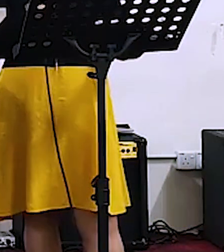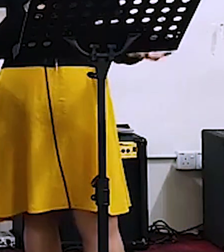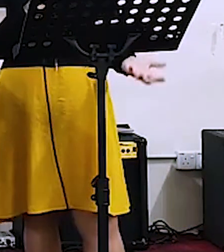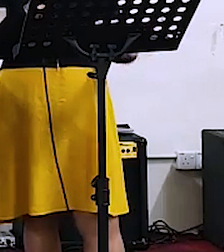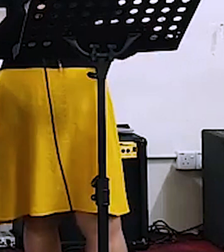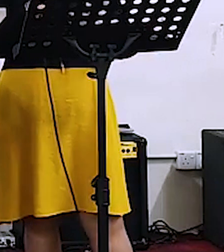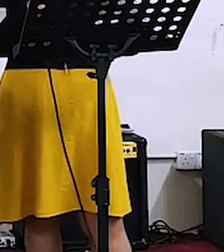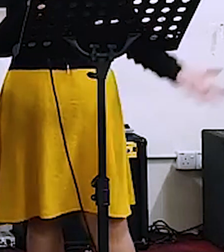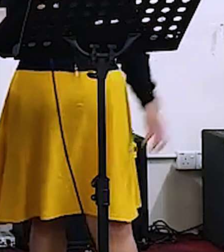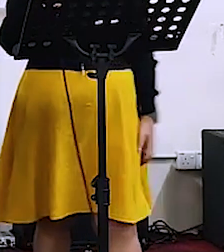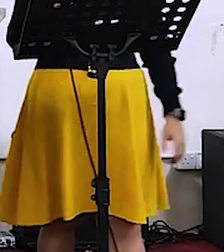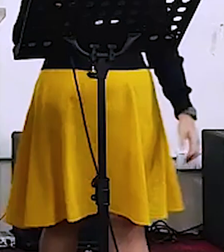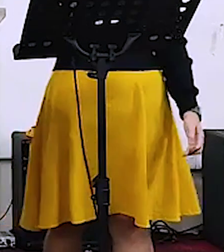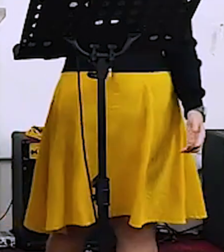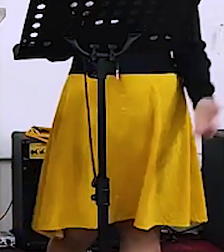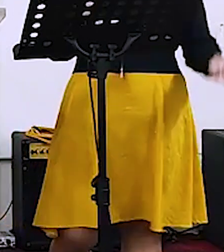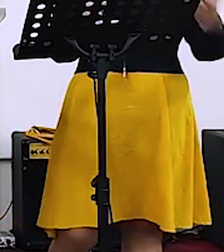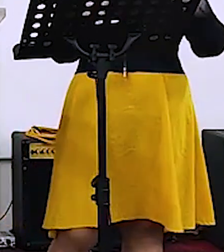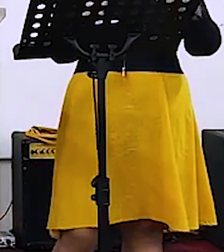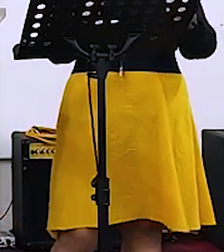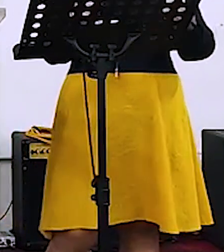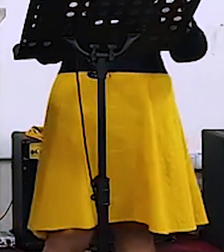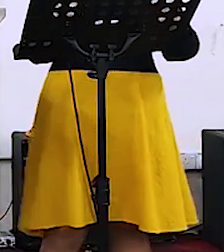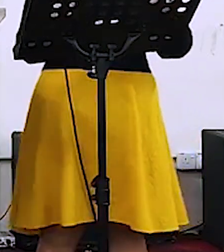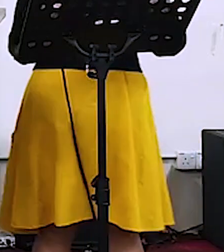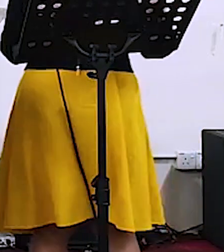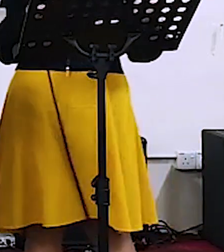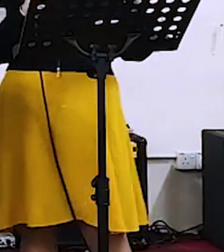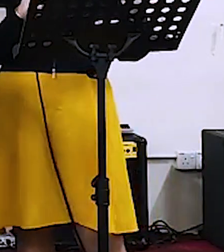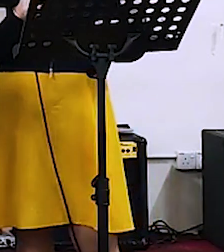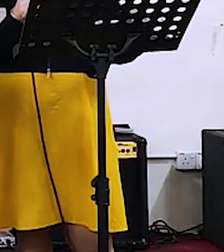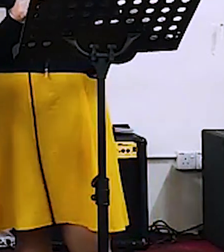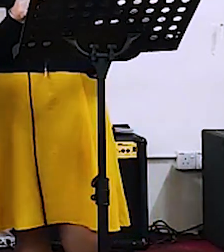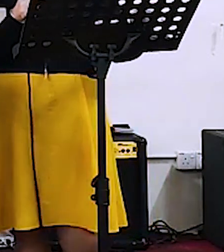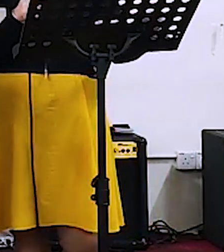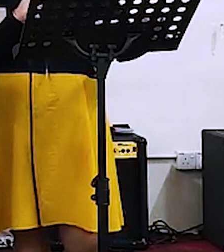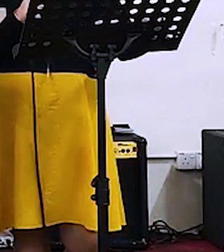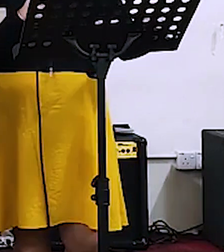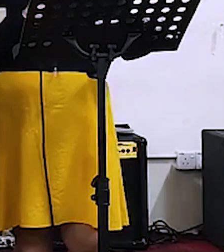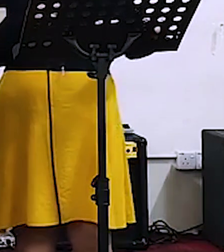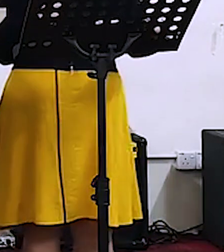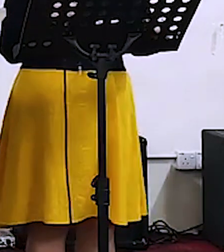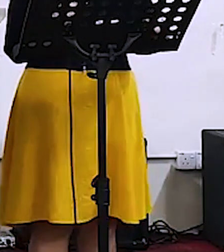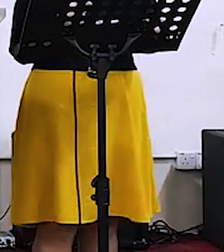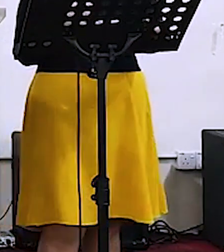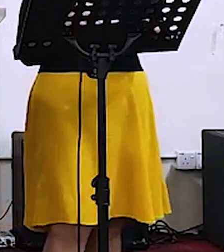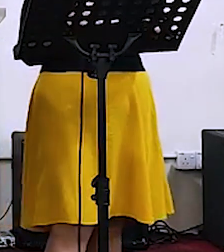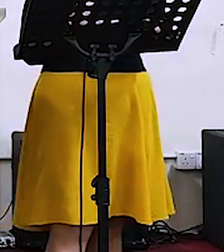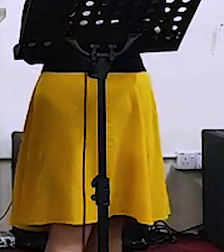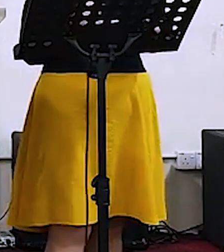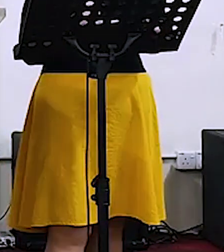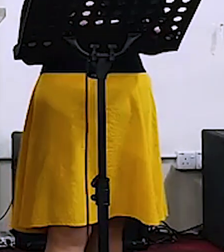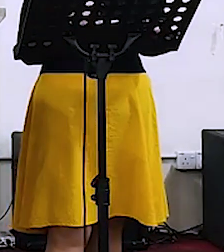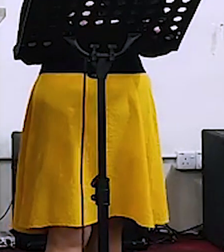在教会里面，当我们与神同在的时候呢，我们当然会更加的感受到他的同在。 May our church